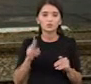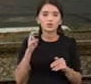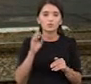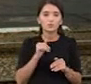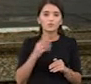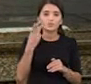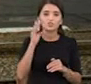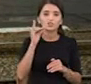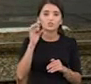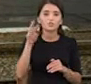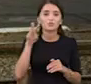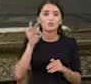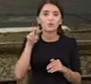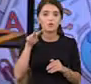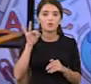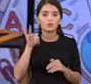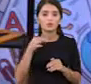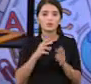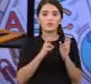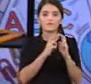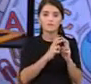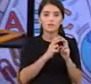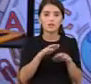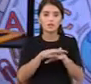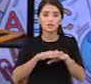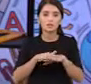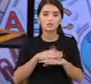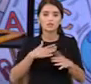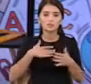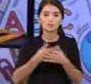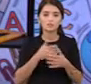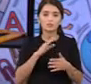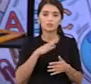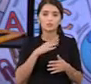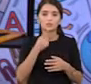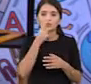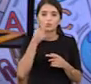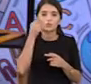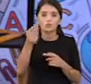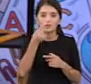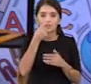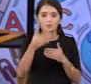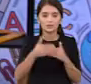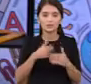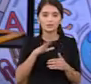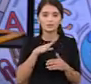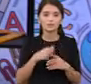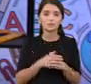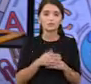bolajonlar. Bu shimoliy vokzal. Xalqimizga xizmat qilib, ularni uzoqlarini yaqin